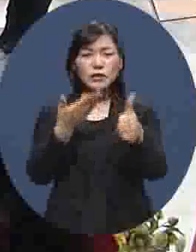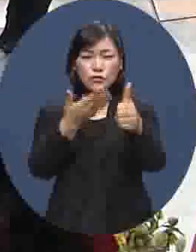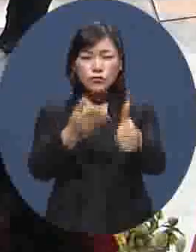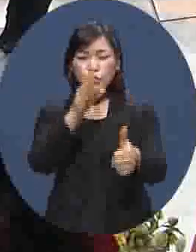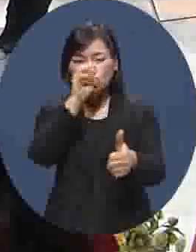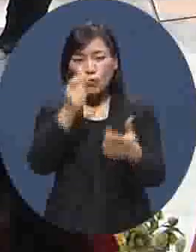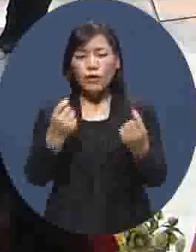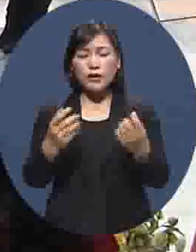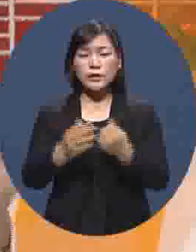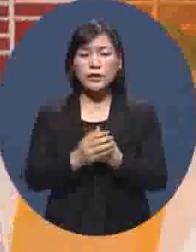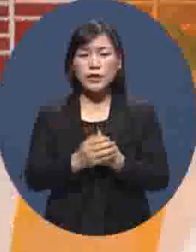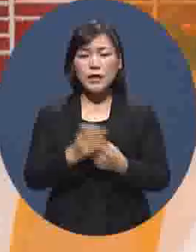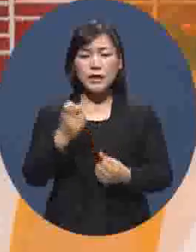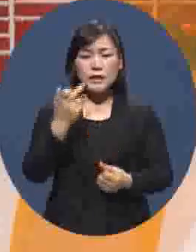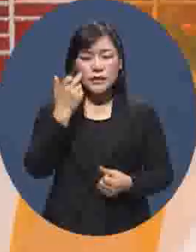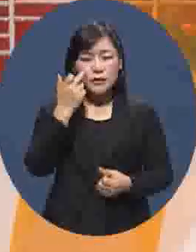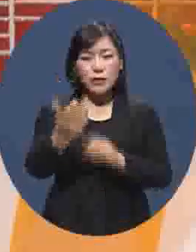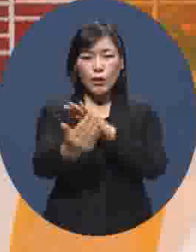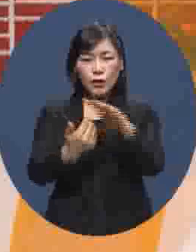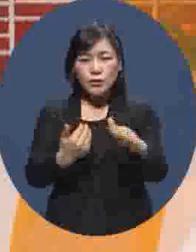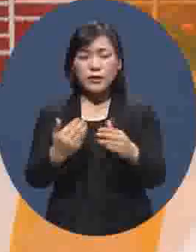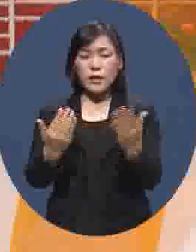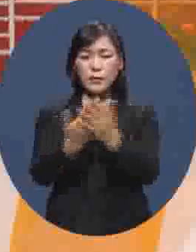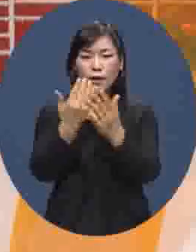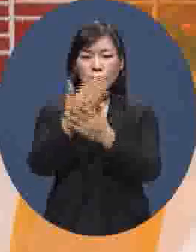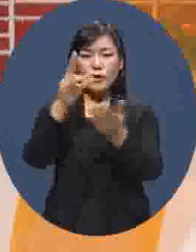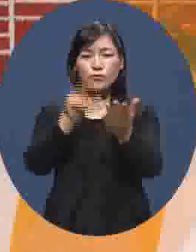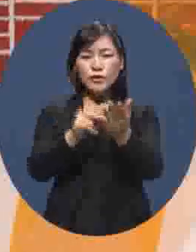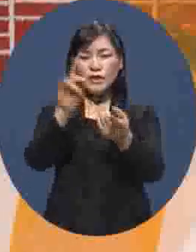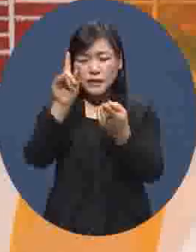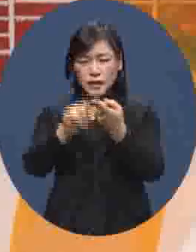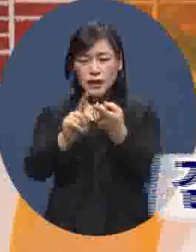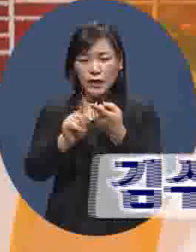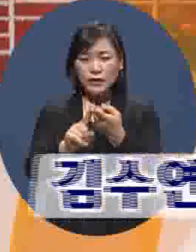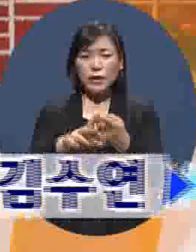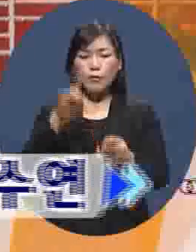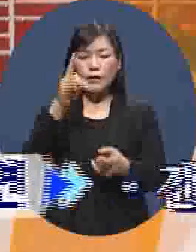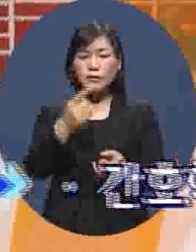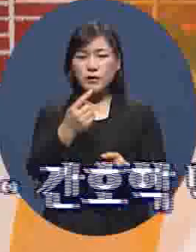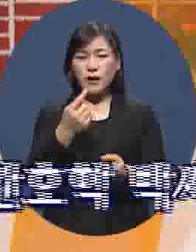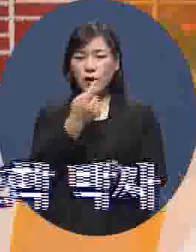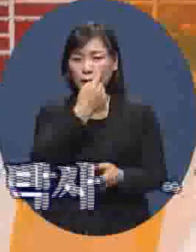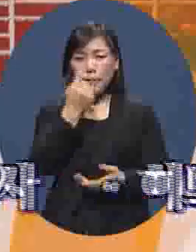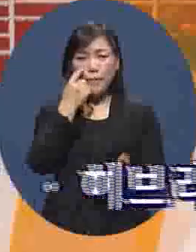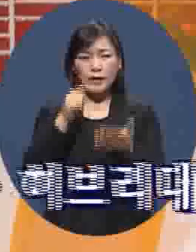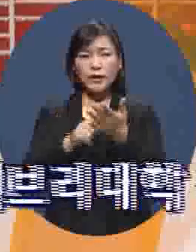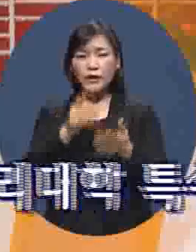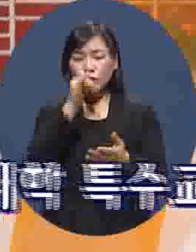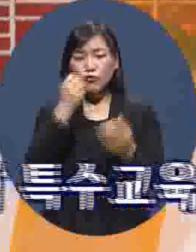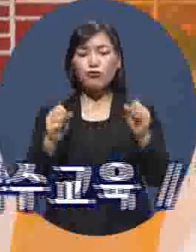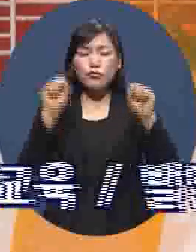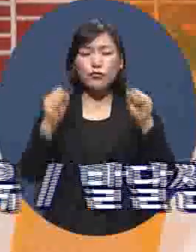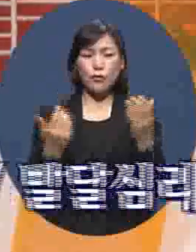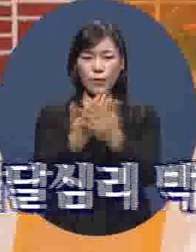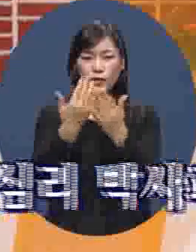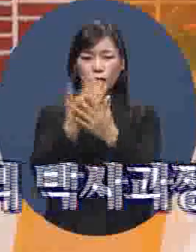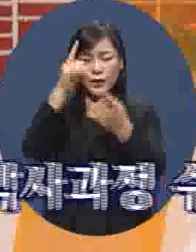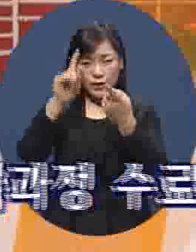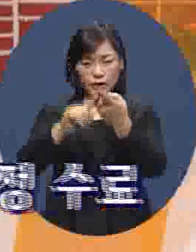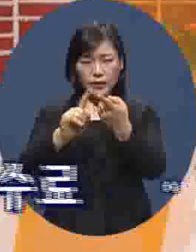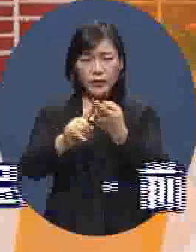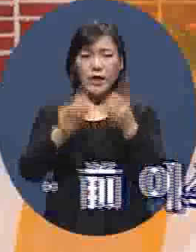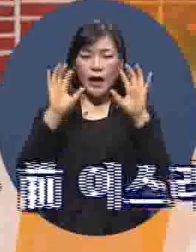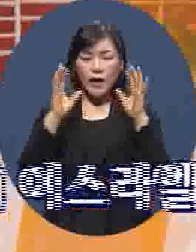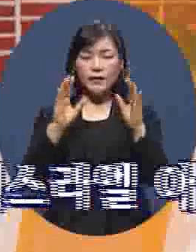그러니까 12개월 이전에 발달 문제가 있는지를 조기 발견할 수 있는 게 운동 발달이거든요. 그래서 운동 발달로 이